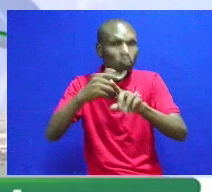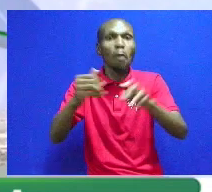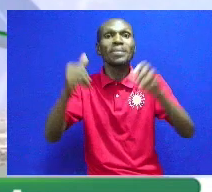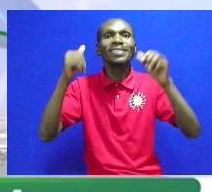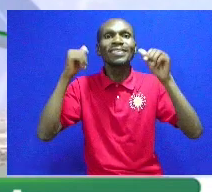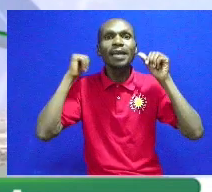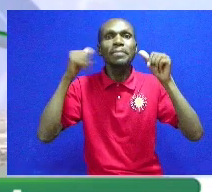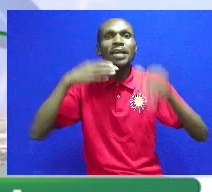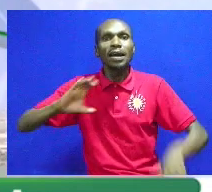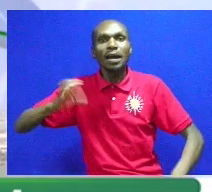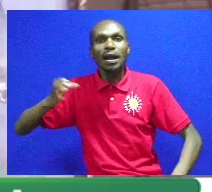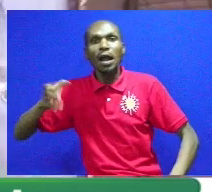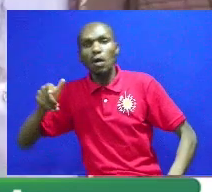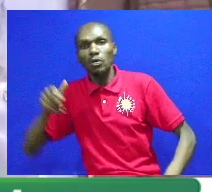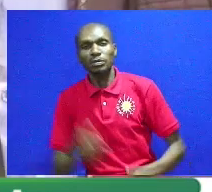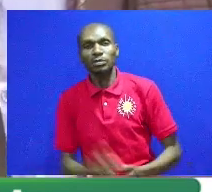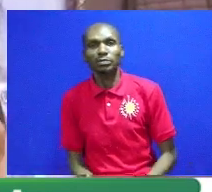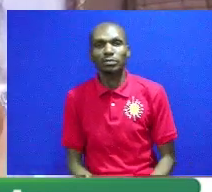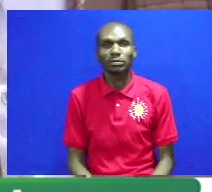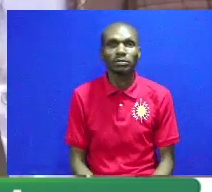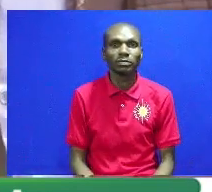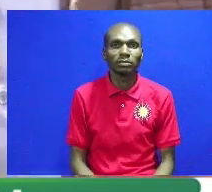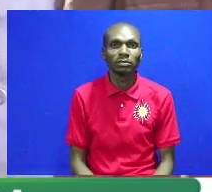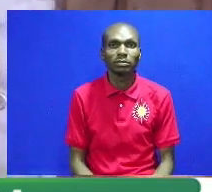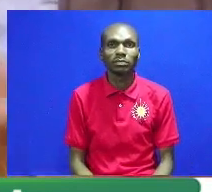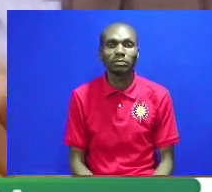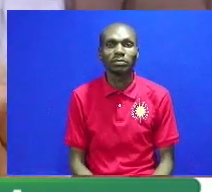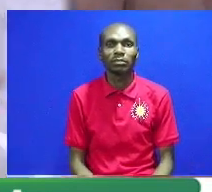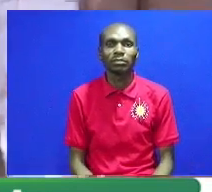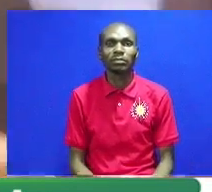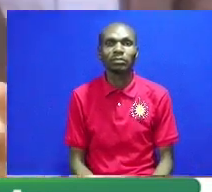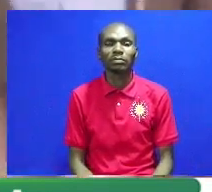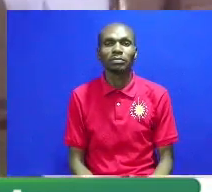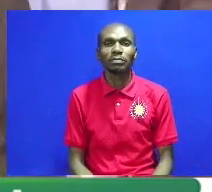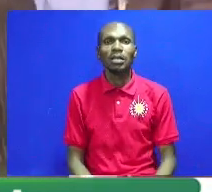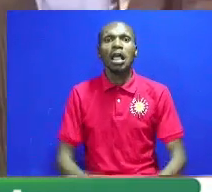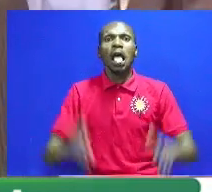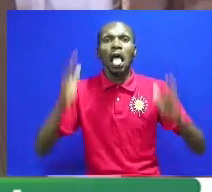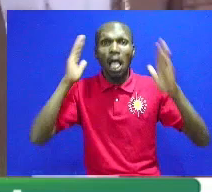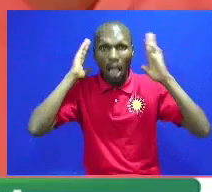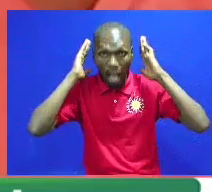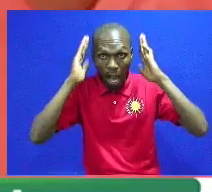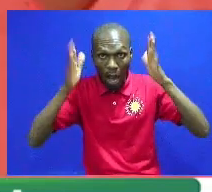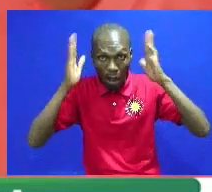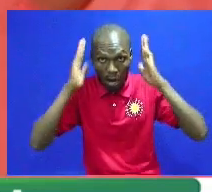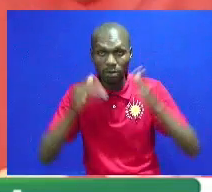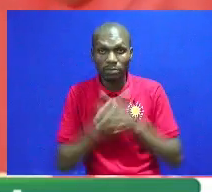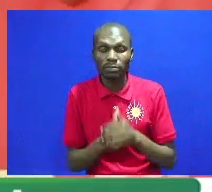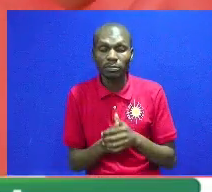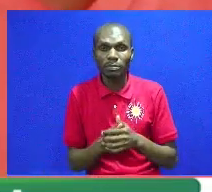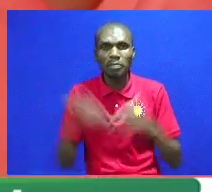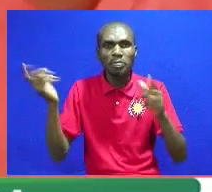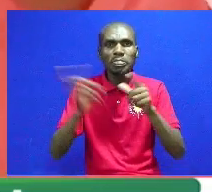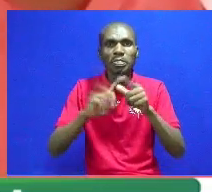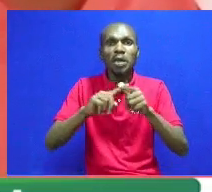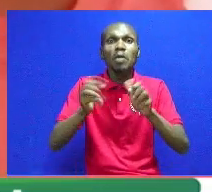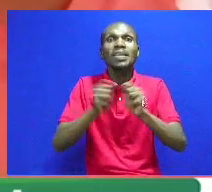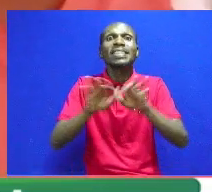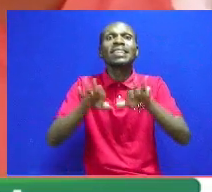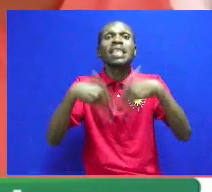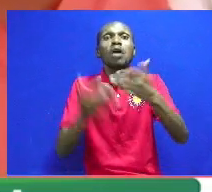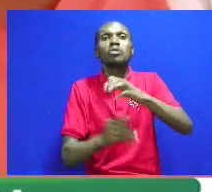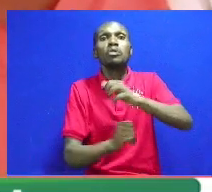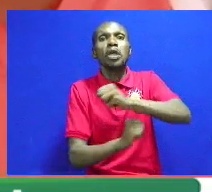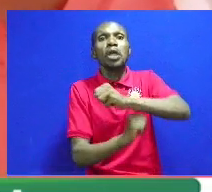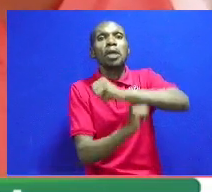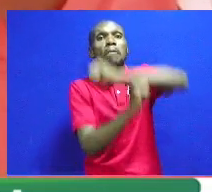maangi agotumanya. Comrades power. Power. Comrades power. Asenchira AM yogo kinia